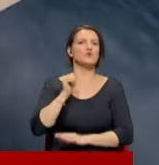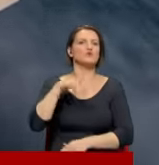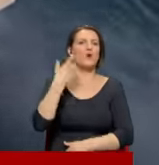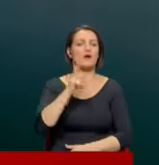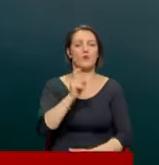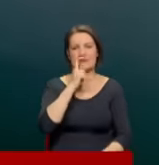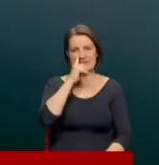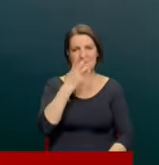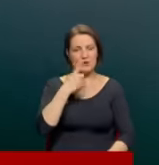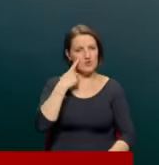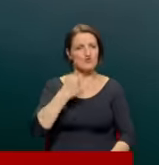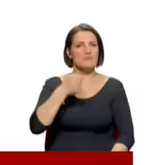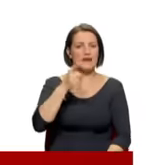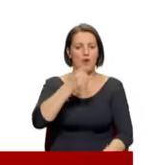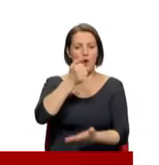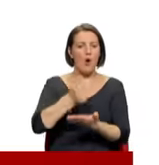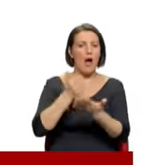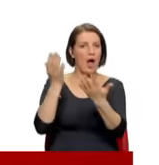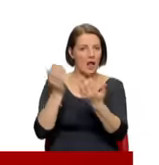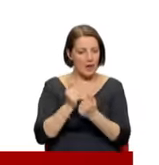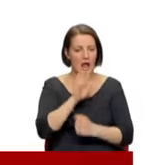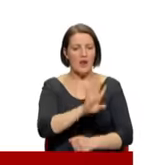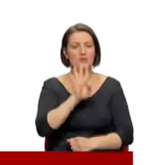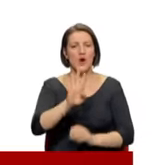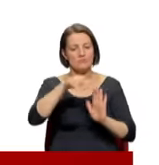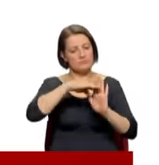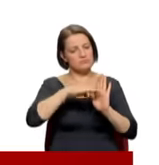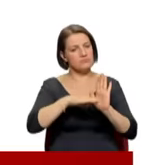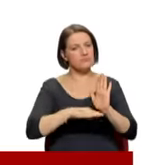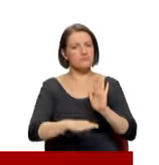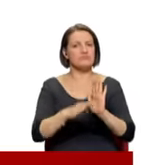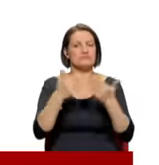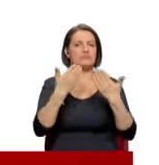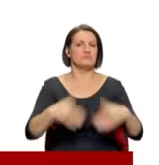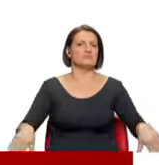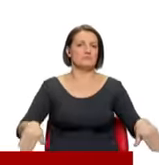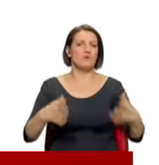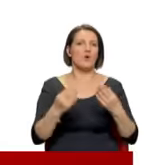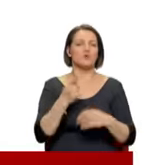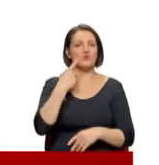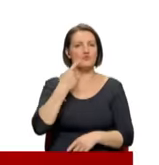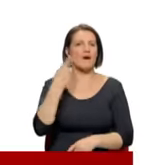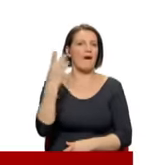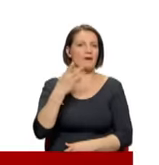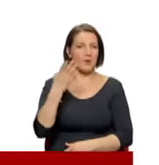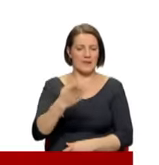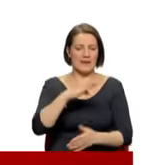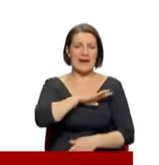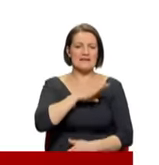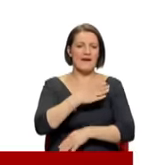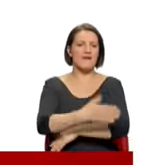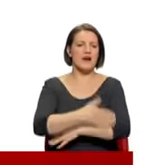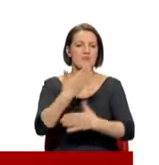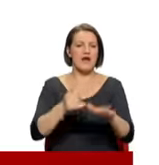9 Nisan'da Cumhurbaşkanı'nın onayı alınarak 54 kalem ihracat ürününde kısıtlamaya gidildi. Cumhurbaşkanı Erdoğan Gazze'ye